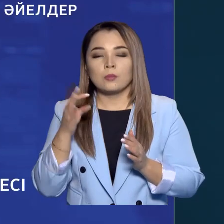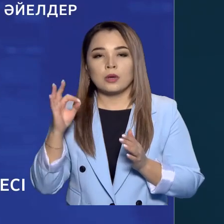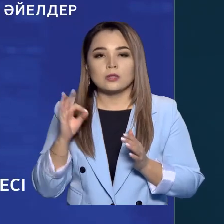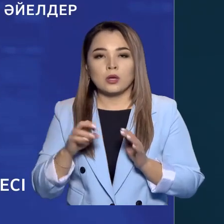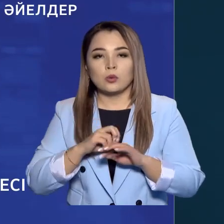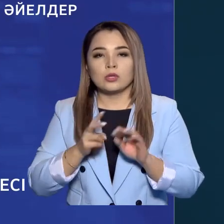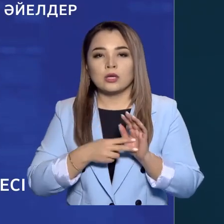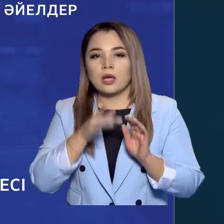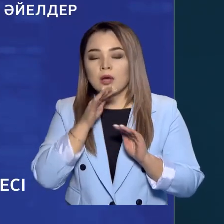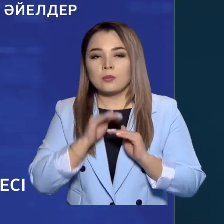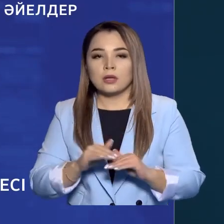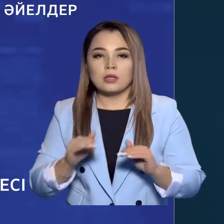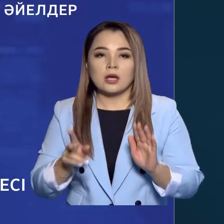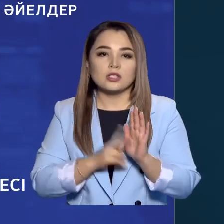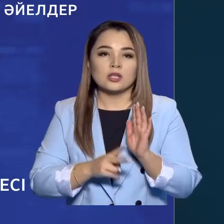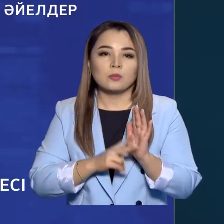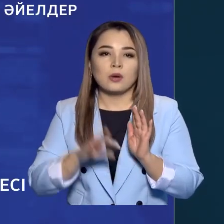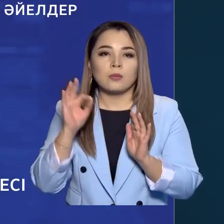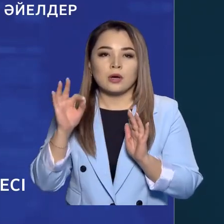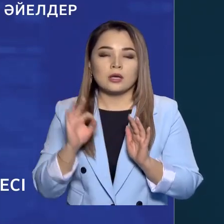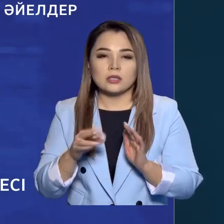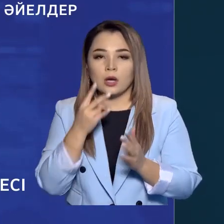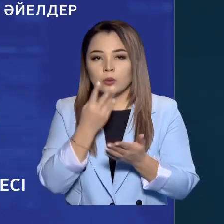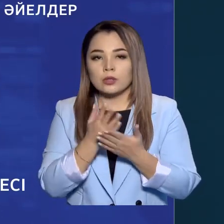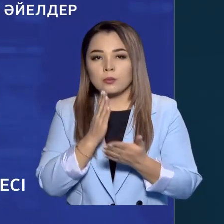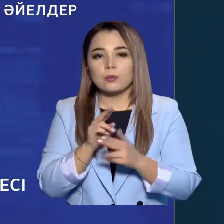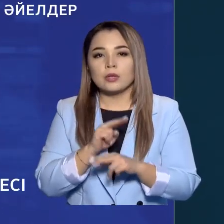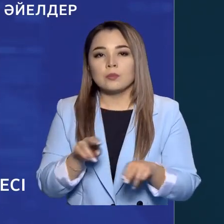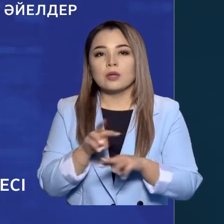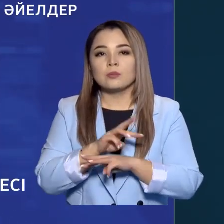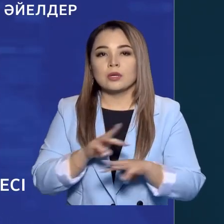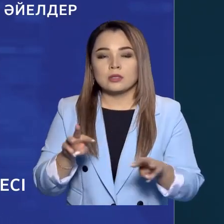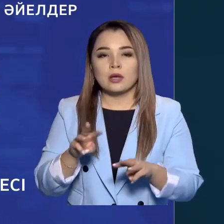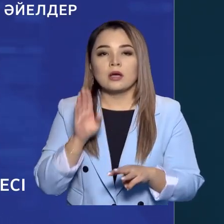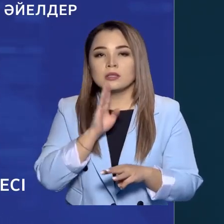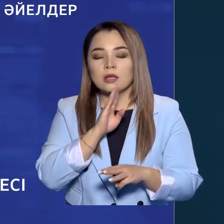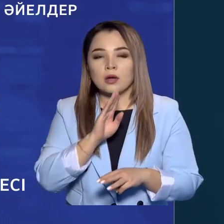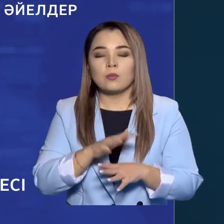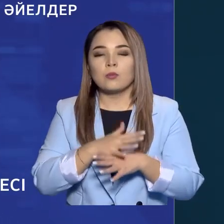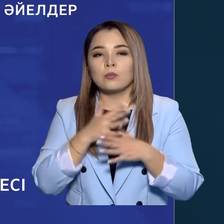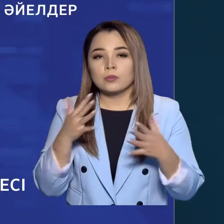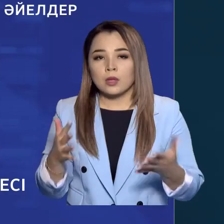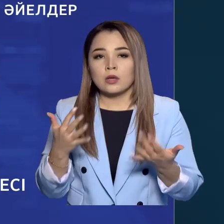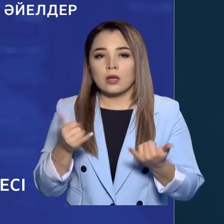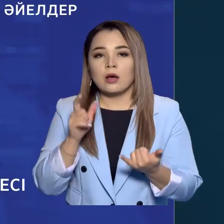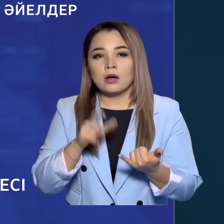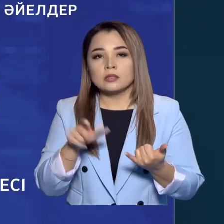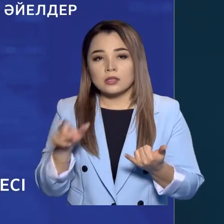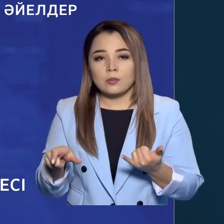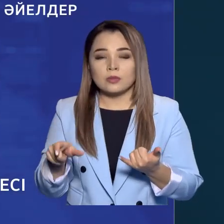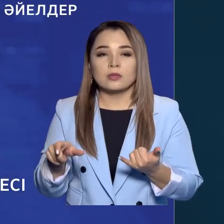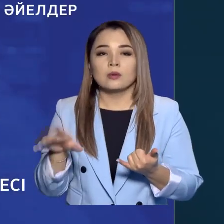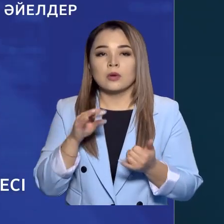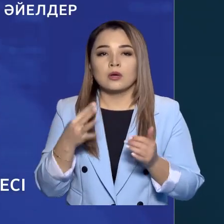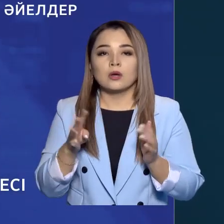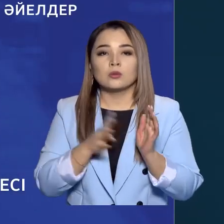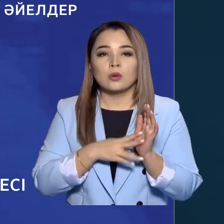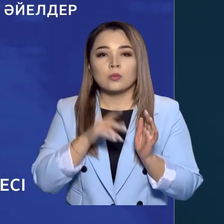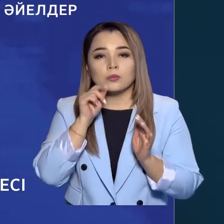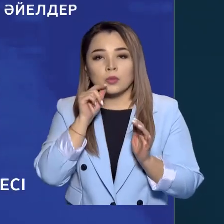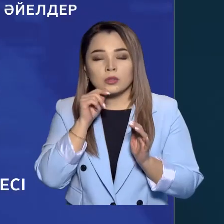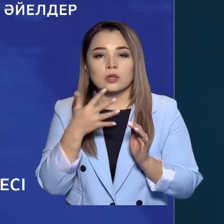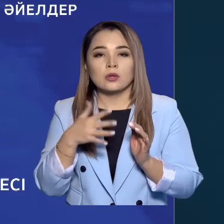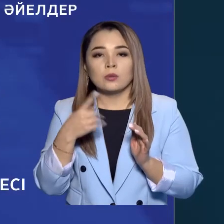қазақтардың үлесі 70%-ға жеткен. Премьер-министрдің мәліметінше елімізде әйелдер басым. Азаматтардың 49% ерлер